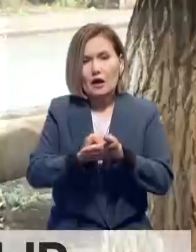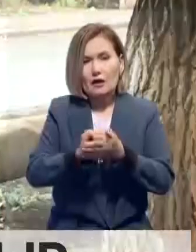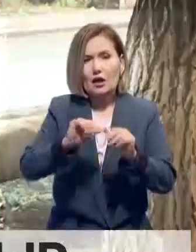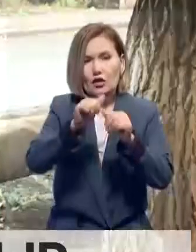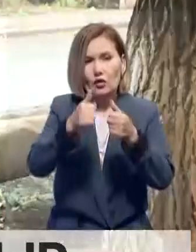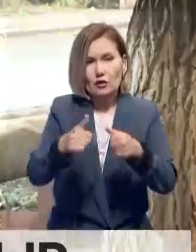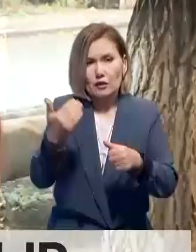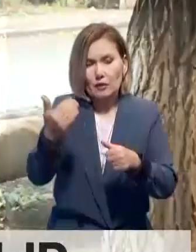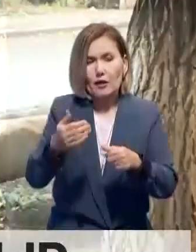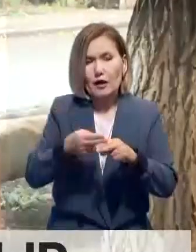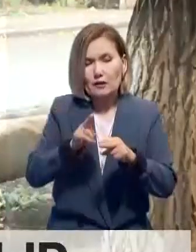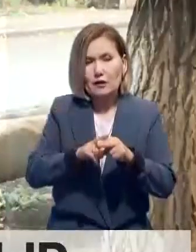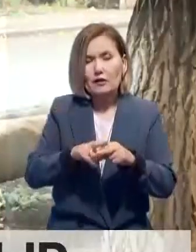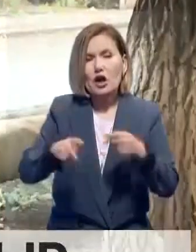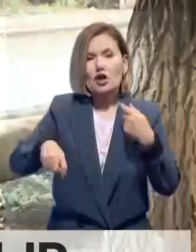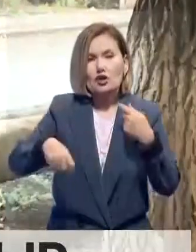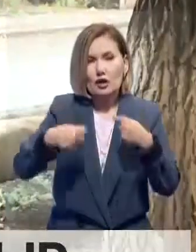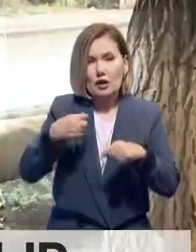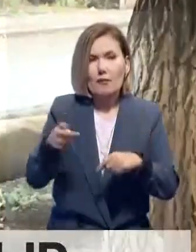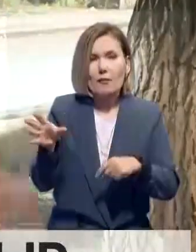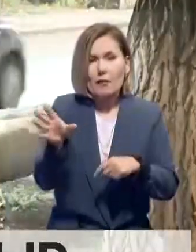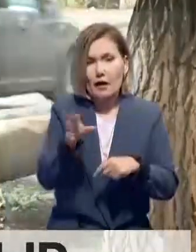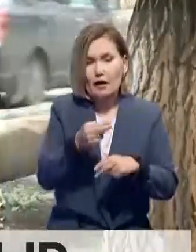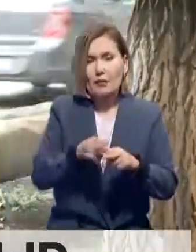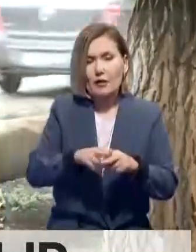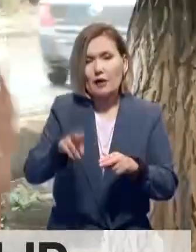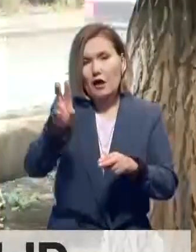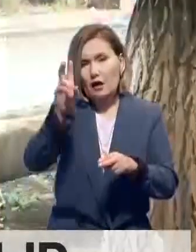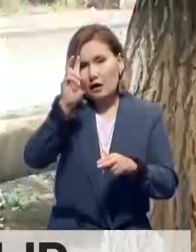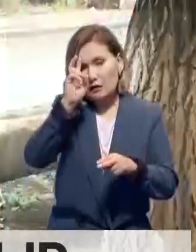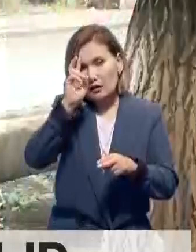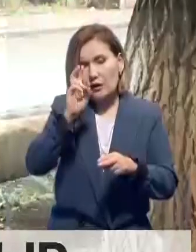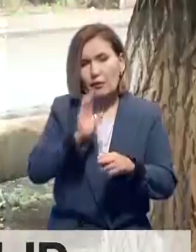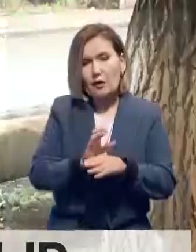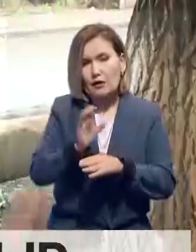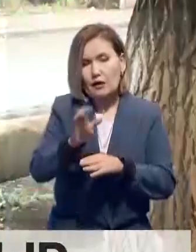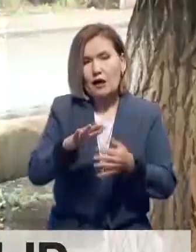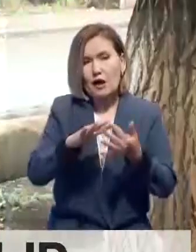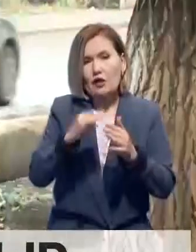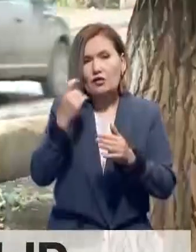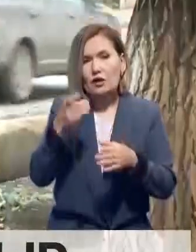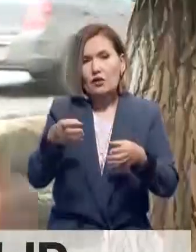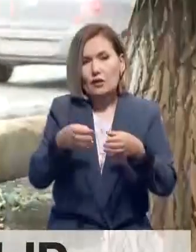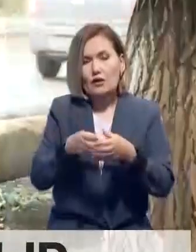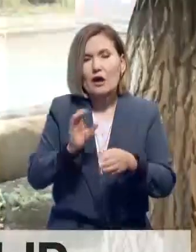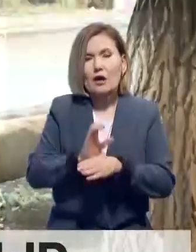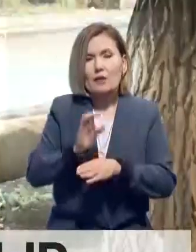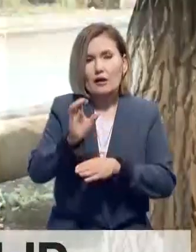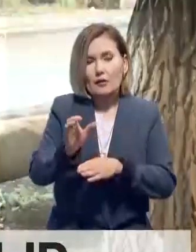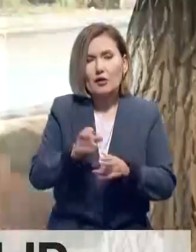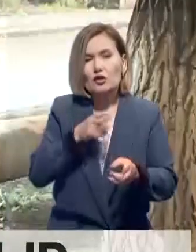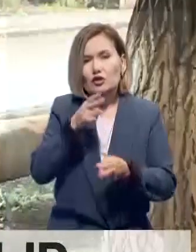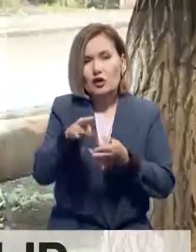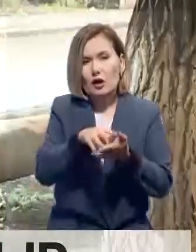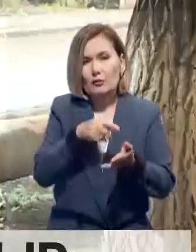толтырылып, келтірілген залалдары болса, олар арғарай ауыл шаруашылық мекемелеріне